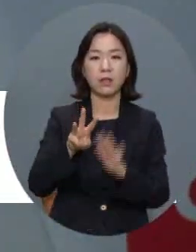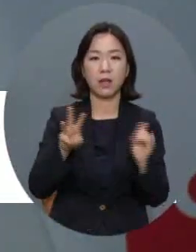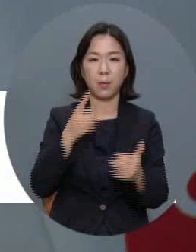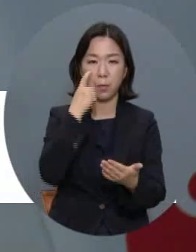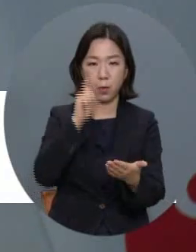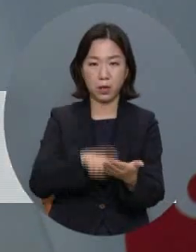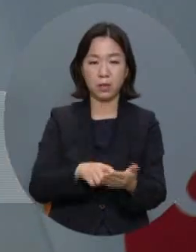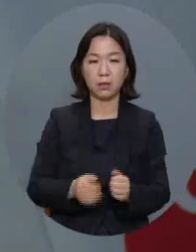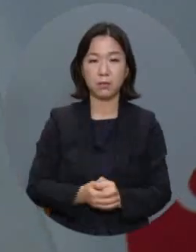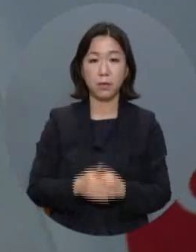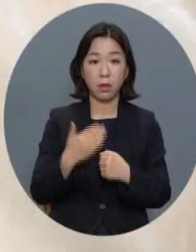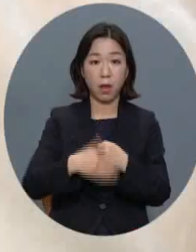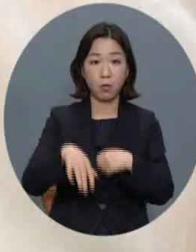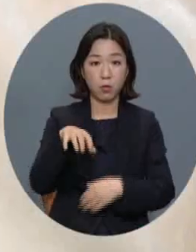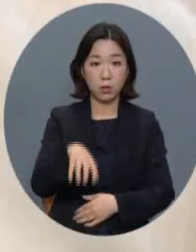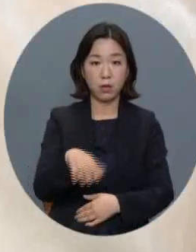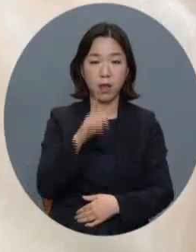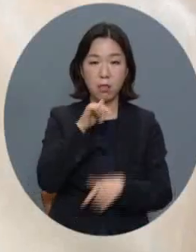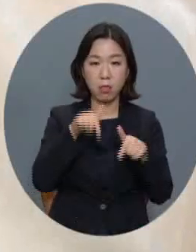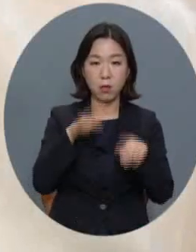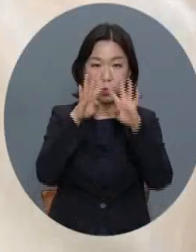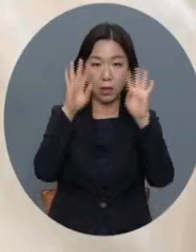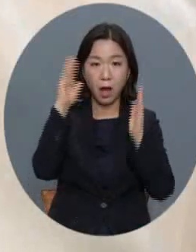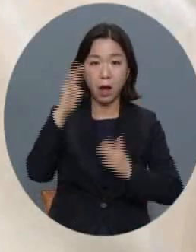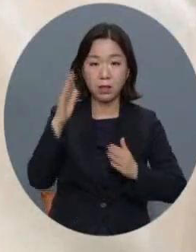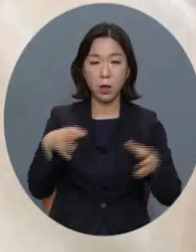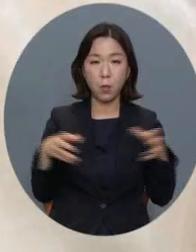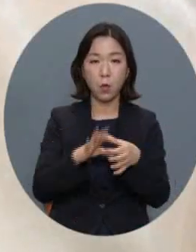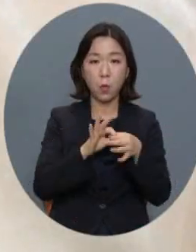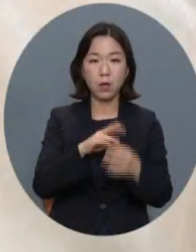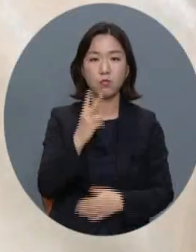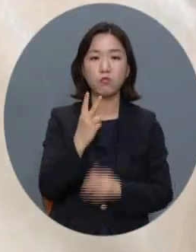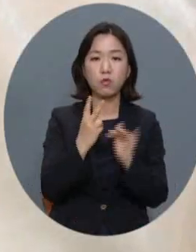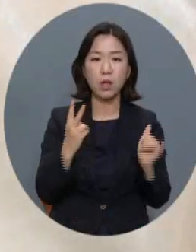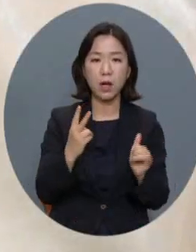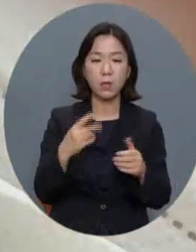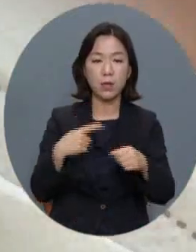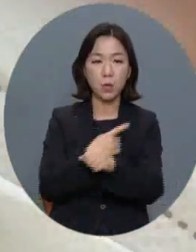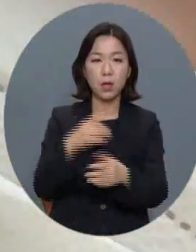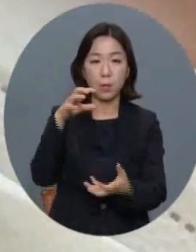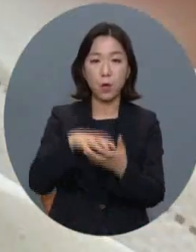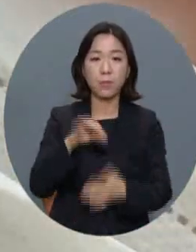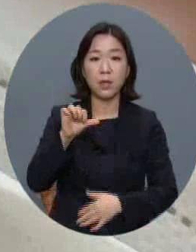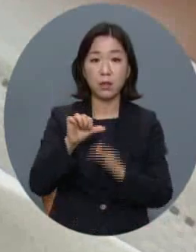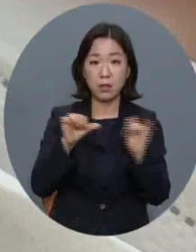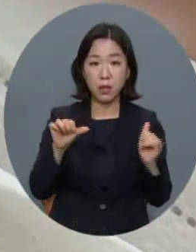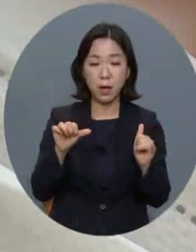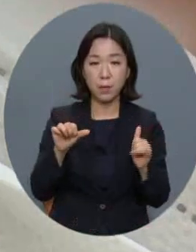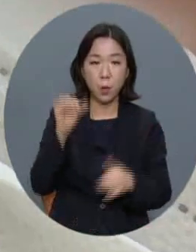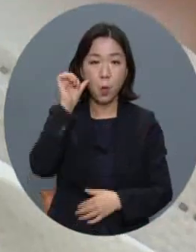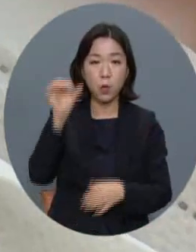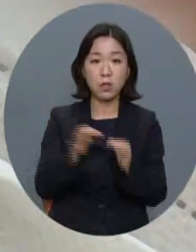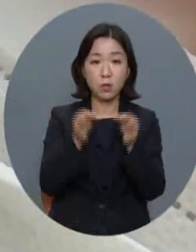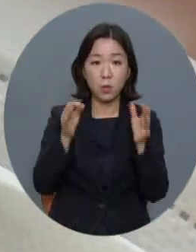나왔습니다. 대구에서는 달서구 대학생 모임 관련 2명 등 5명이 나와 닷새째